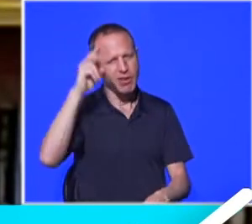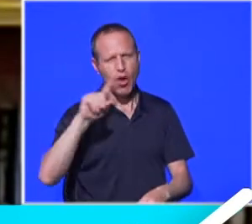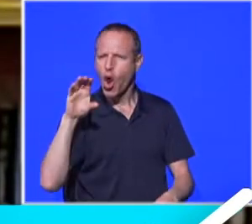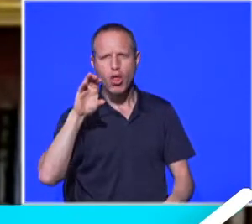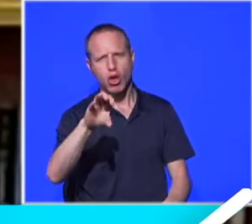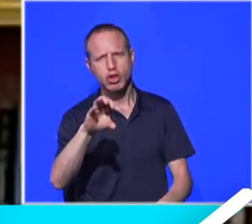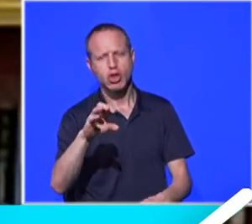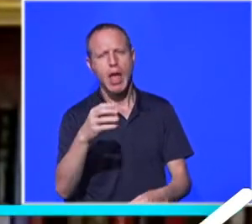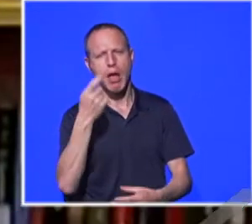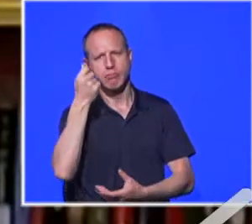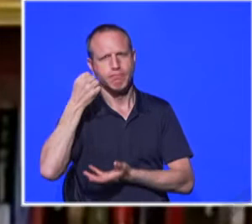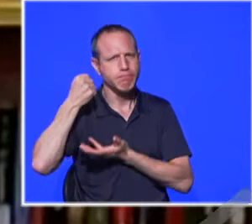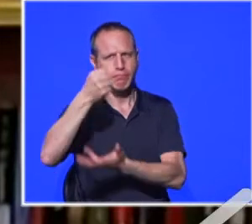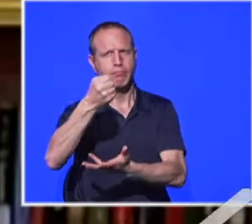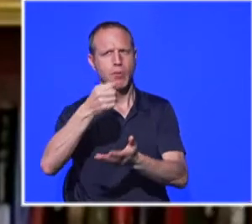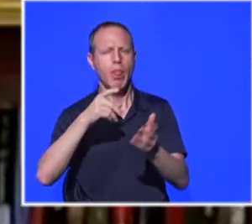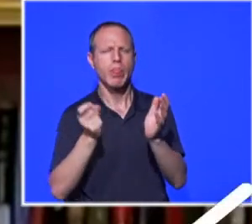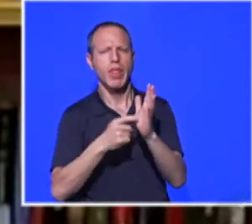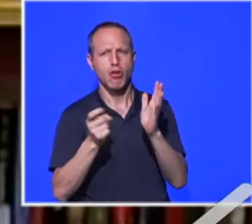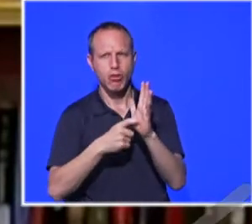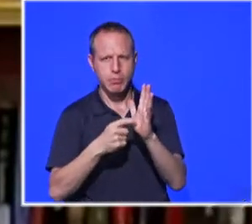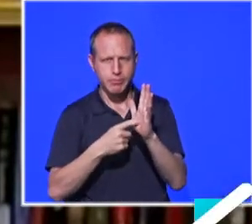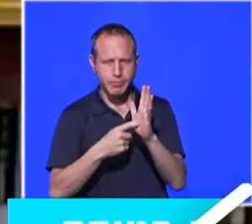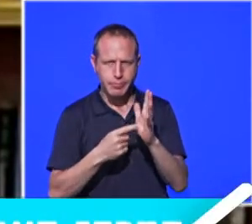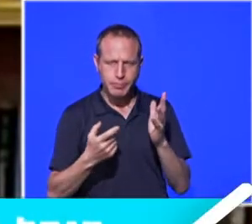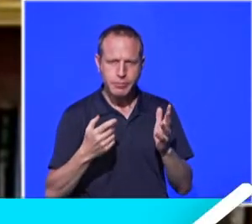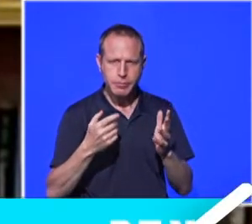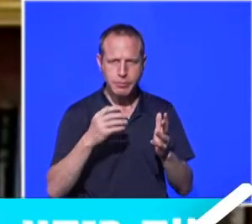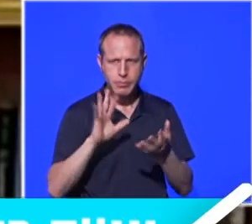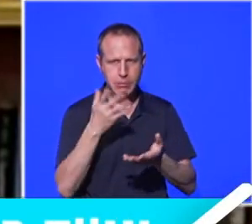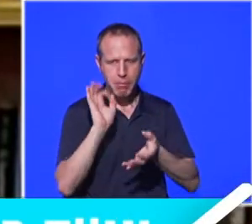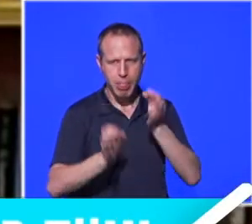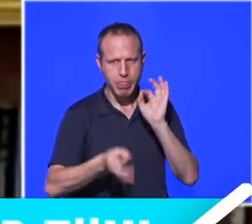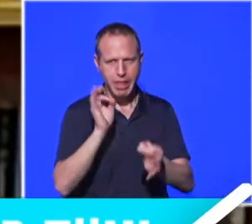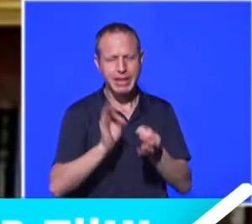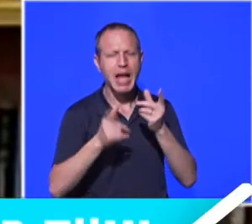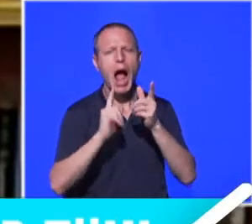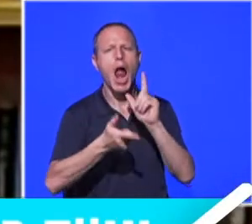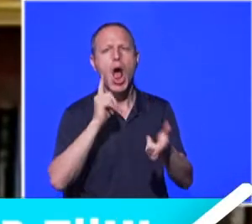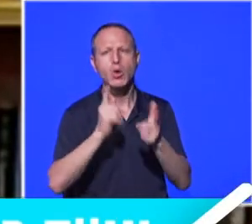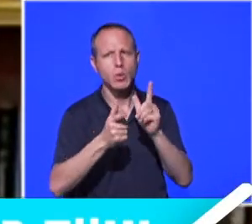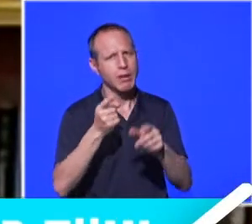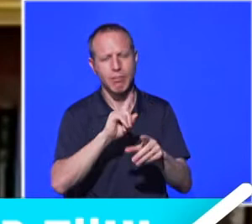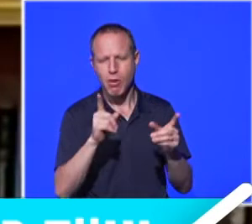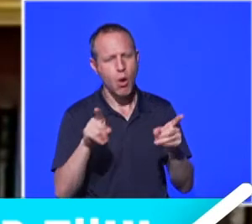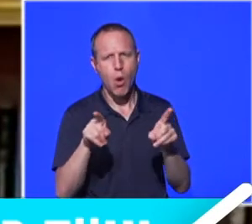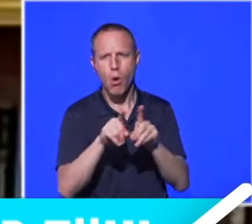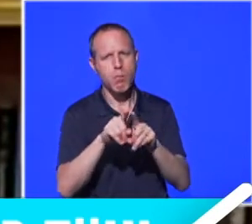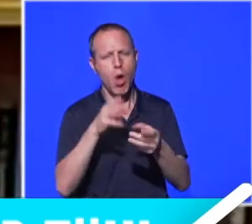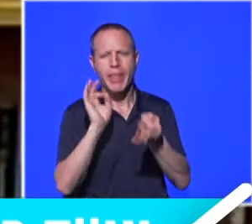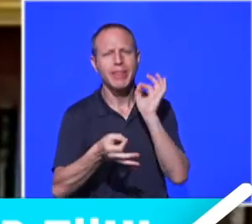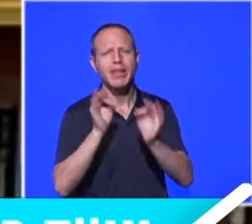את המשאבים הנדרשים, אם דין קלנסווה זה לא דין כוכב